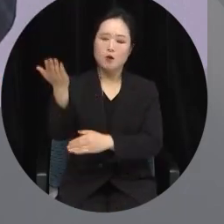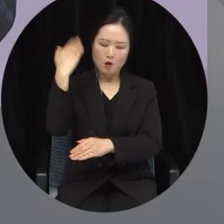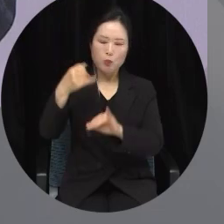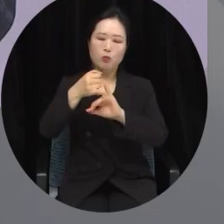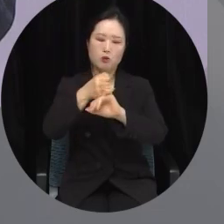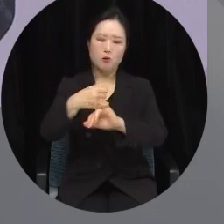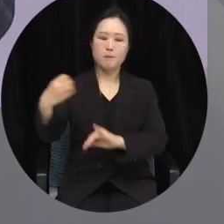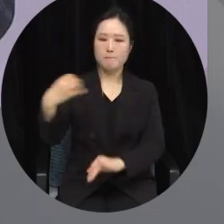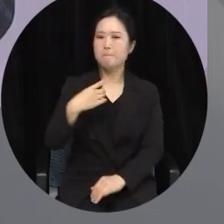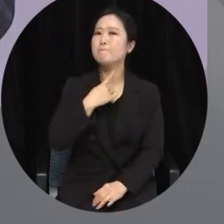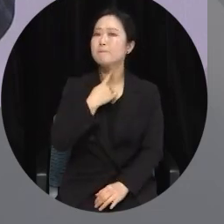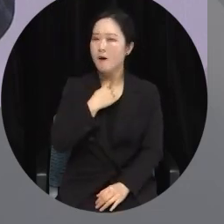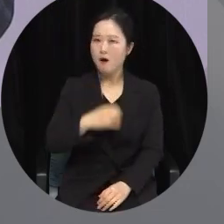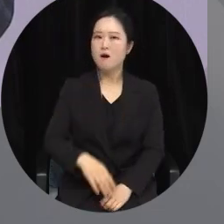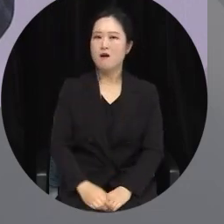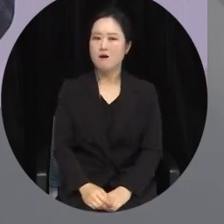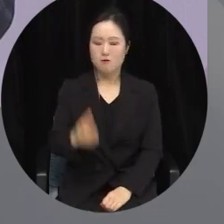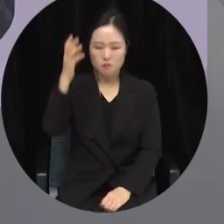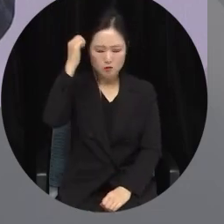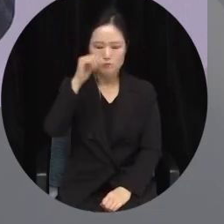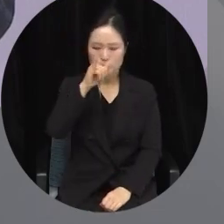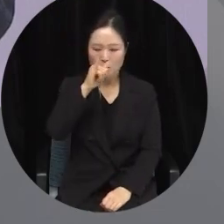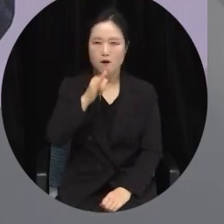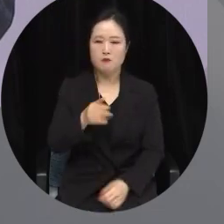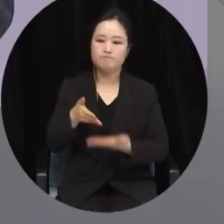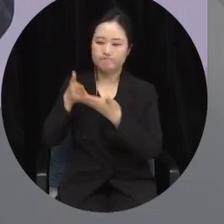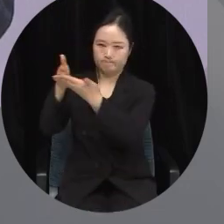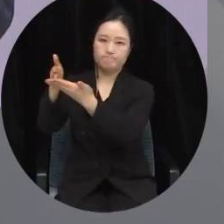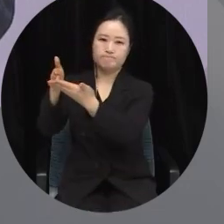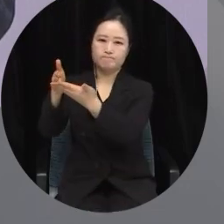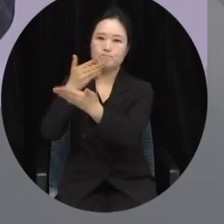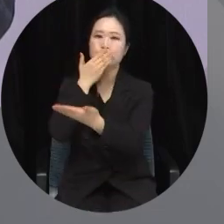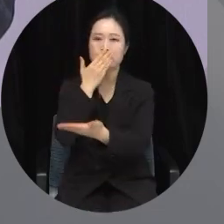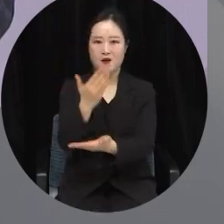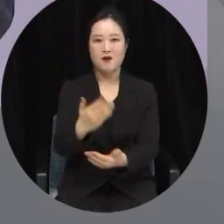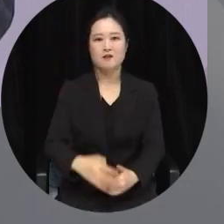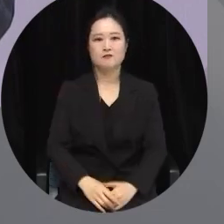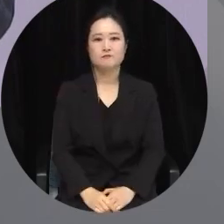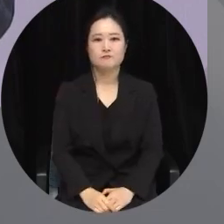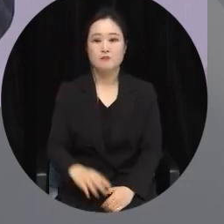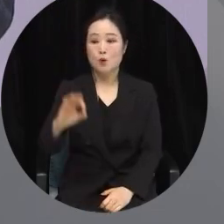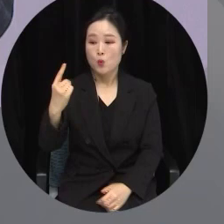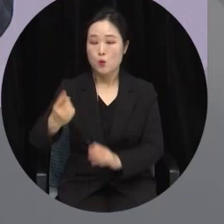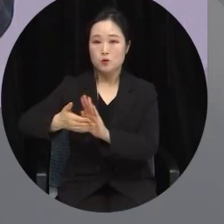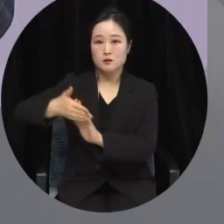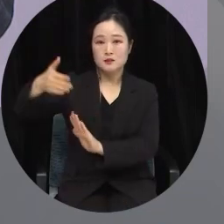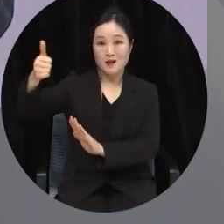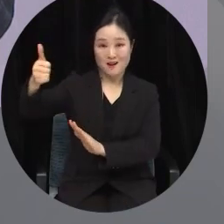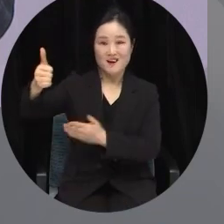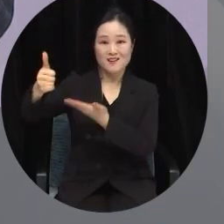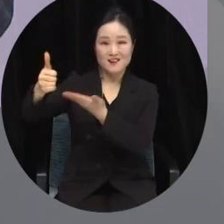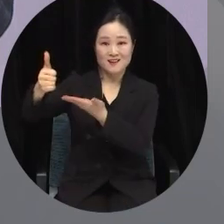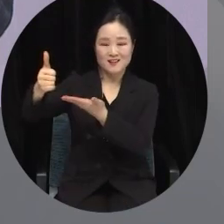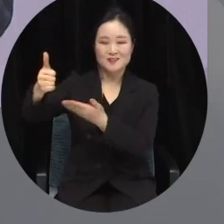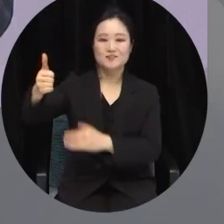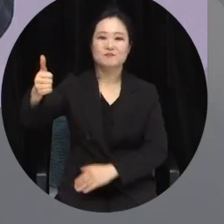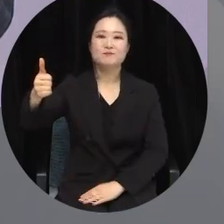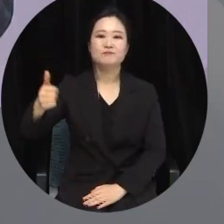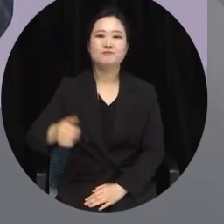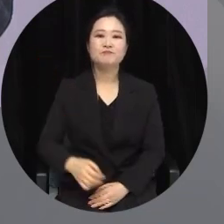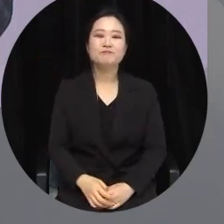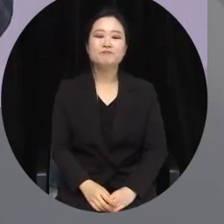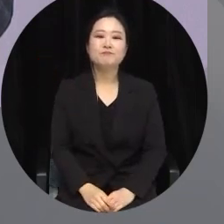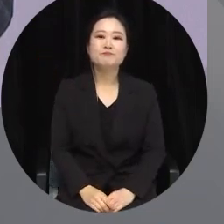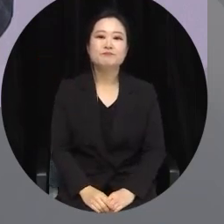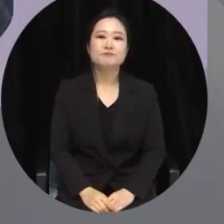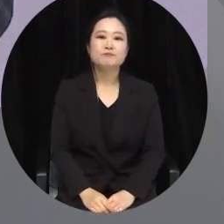주민들이 생생히 기억한다 바로 말씀드릴 것입니다. 또한 오세훈 서울시장께도 좀 전에